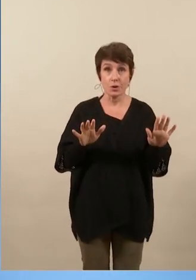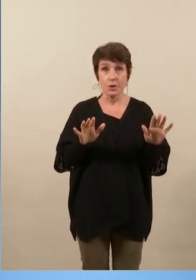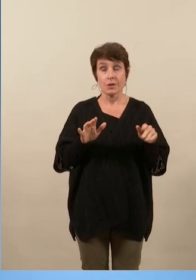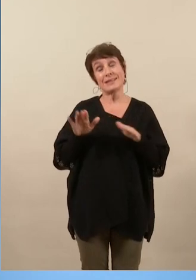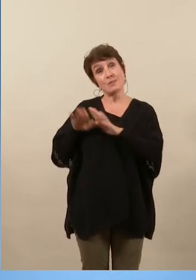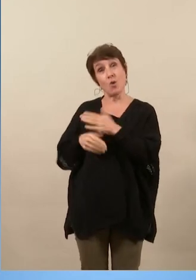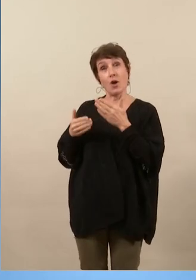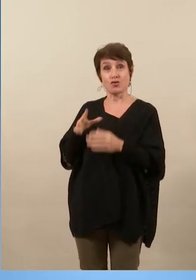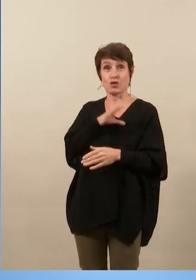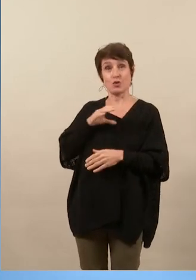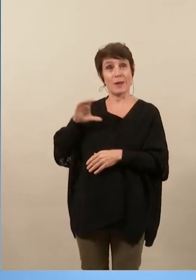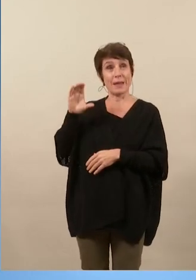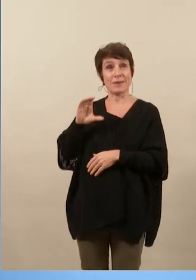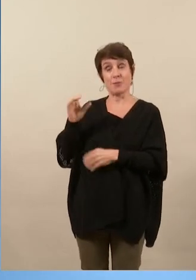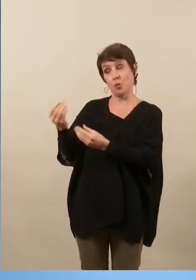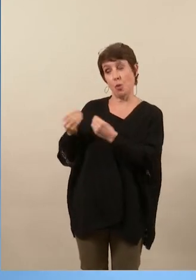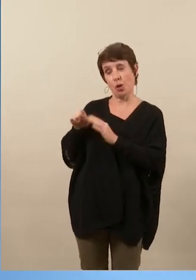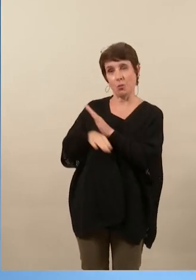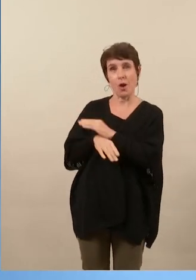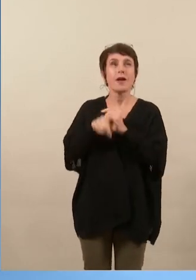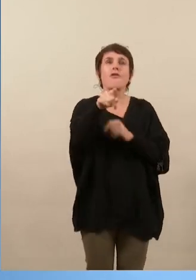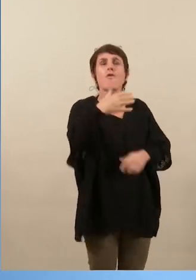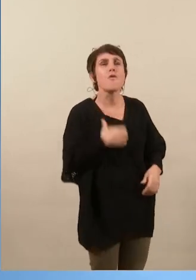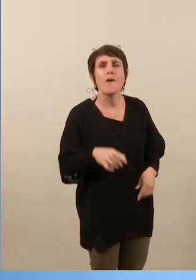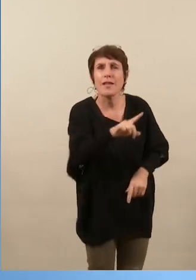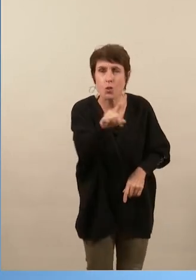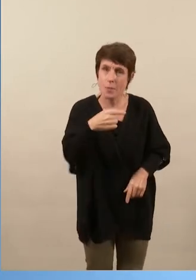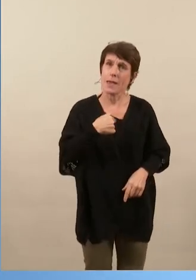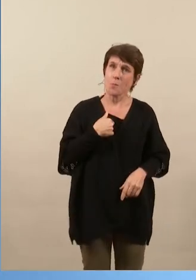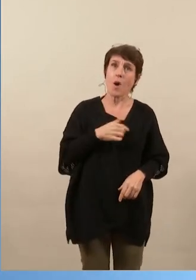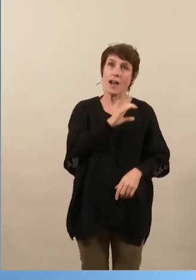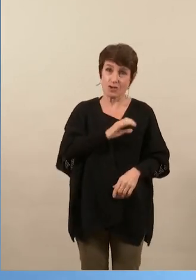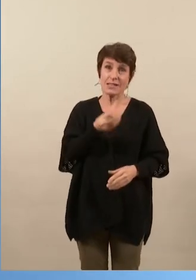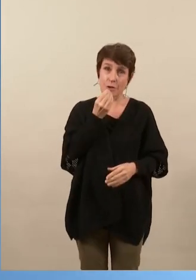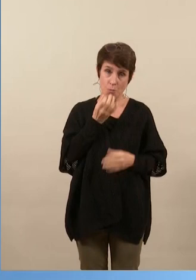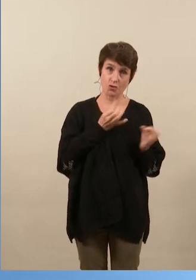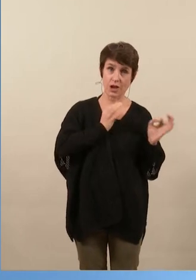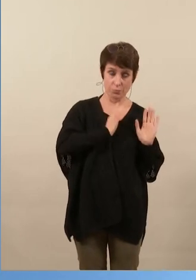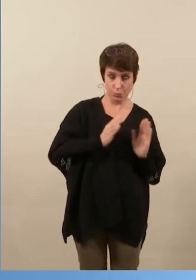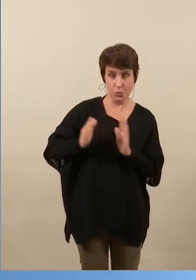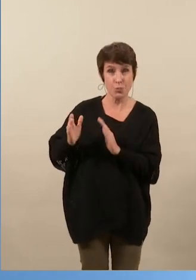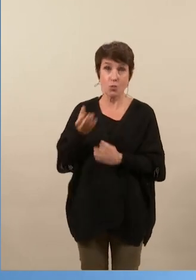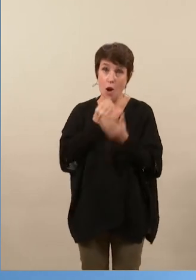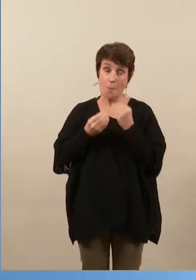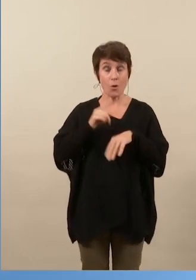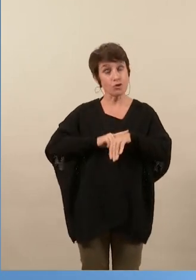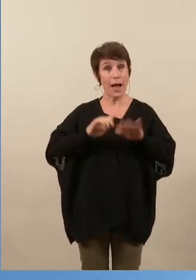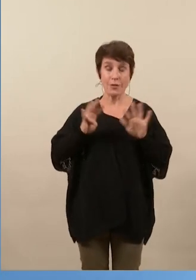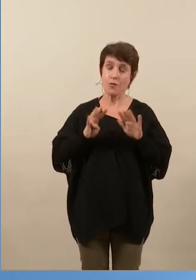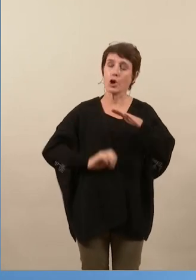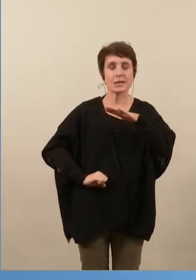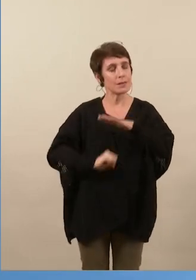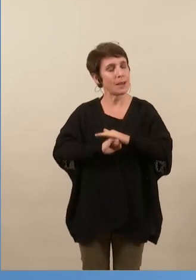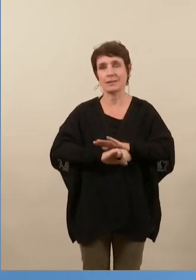non je comprends que vous n'ayez pas faim mais moi qui j'essaie de manger correctement et manger à 21h ça me paraît vraiment la limite